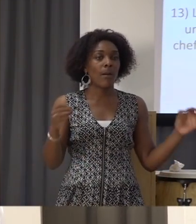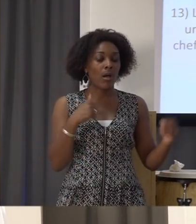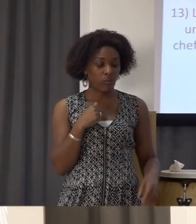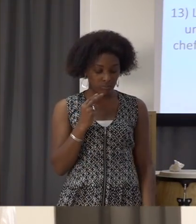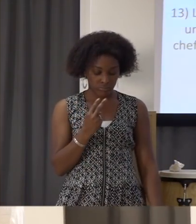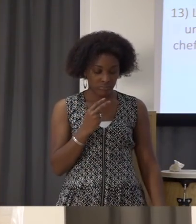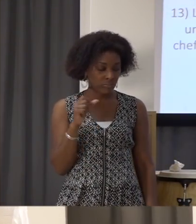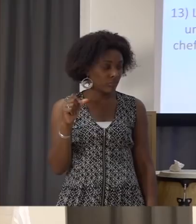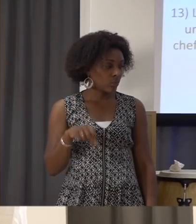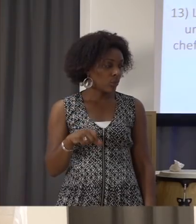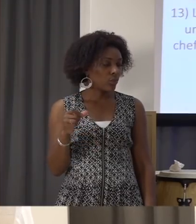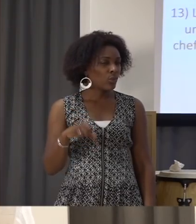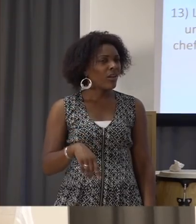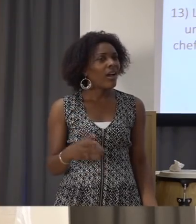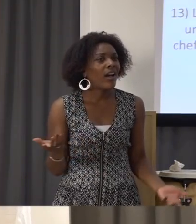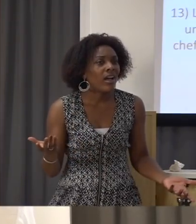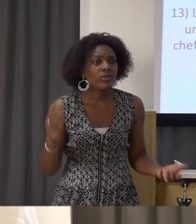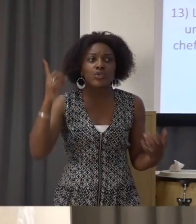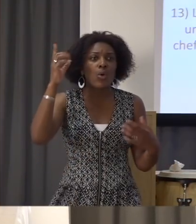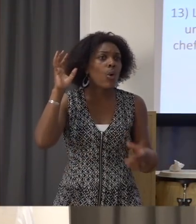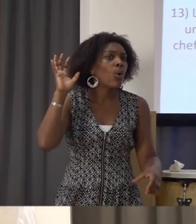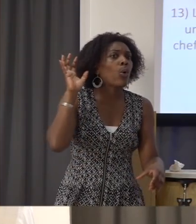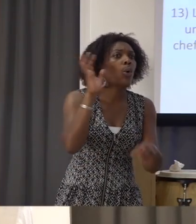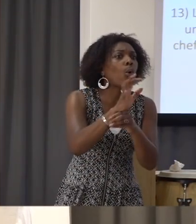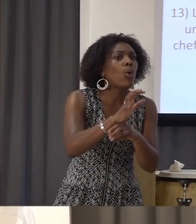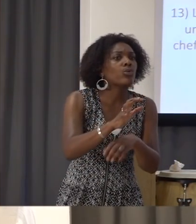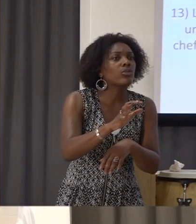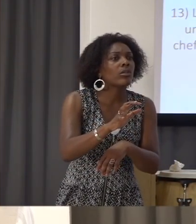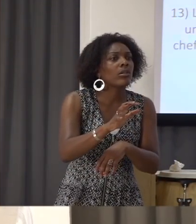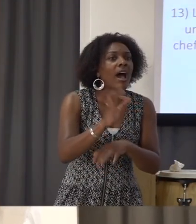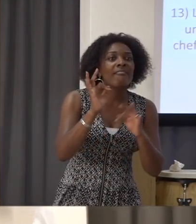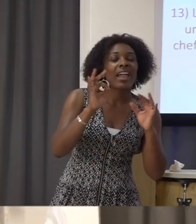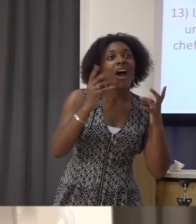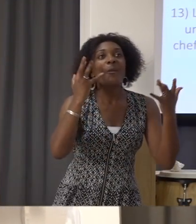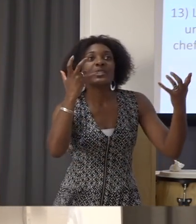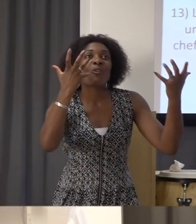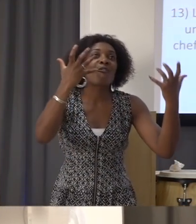Le Seigneur n'est pas contre les ambitions, mais il est contre les ambitions démesurées.